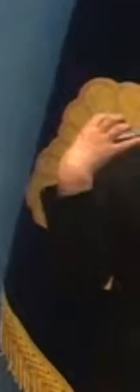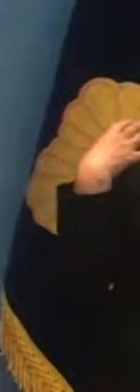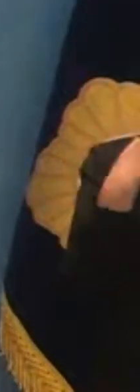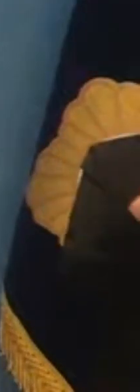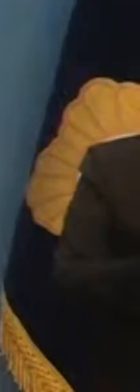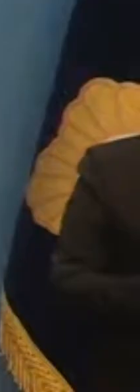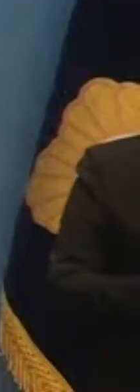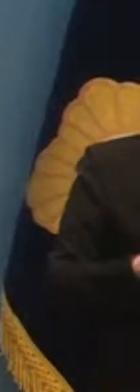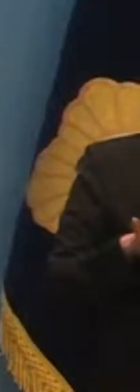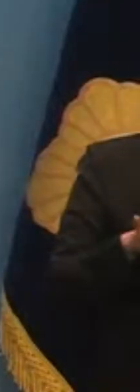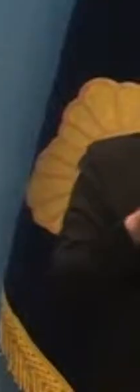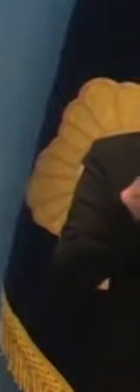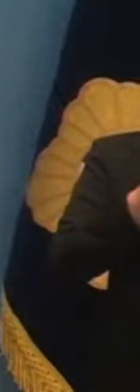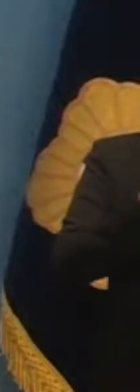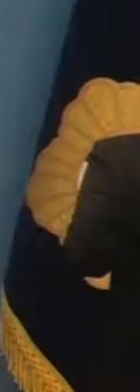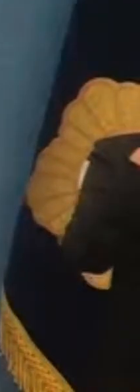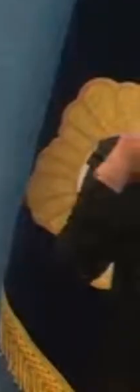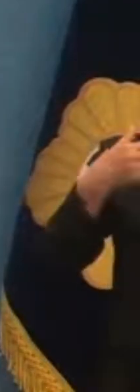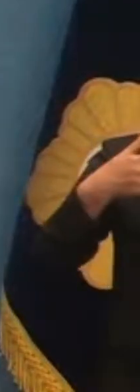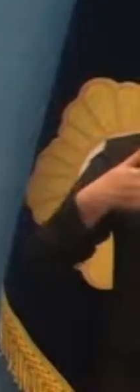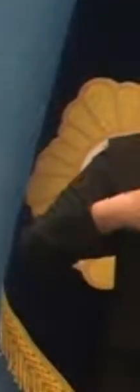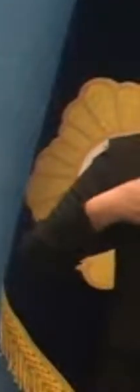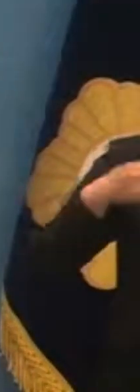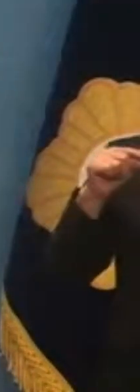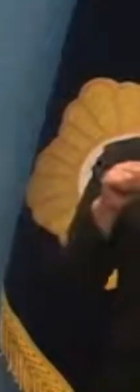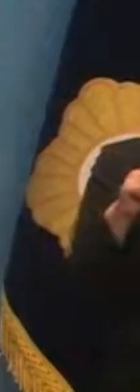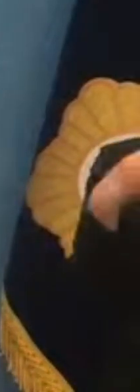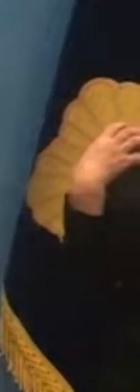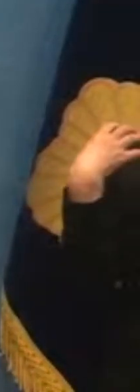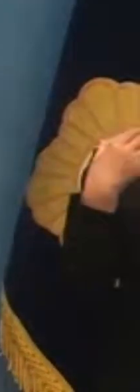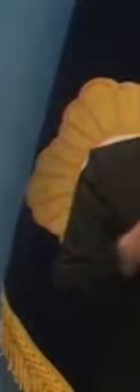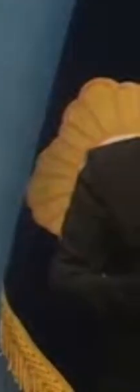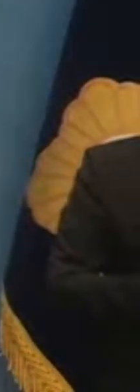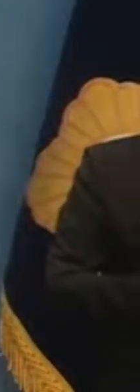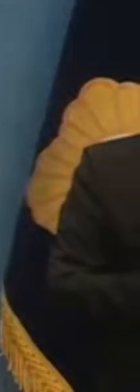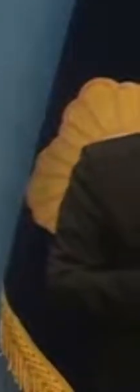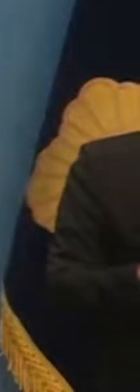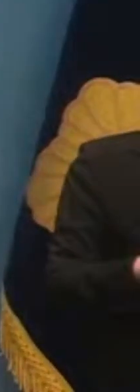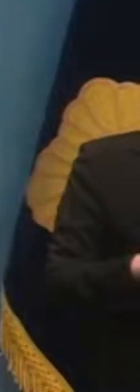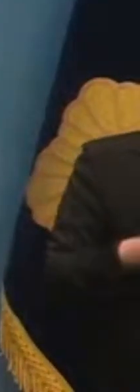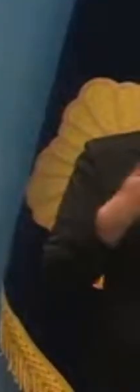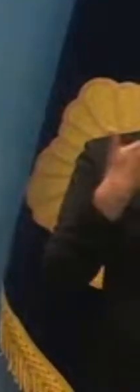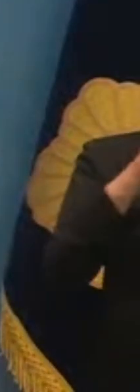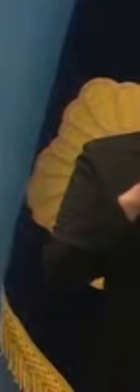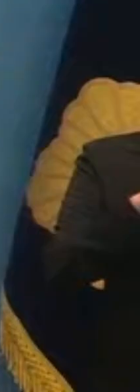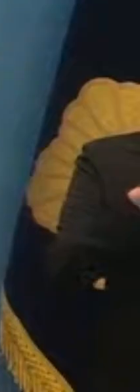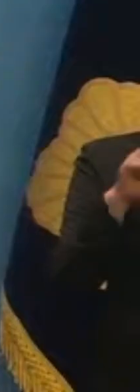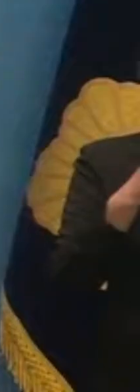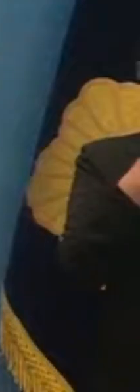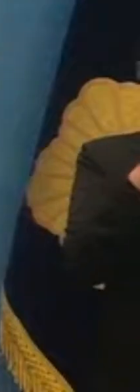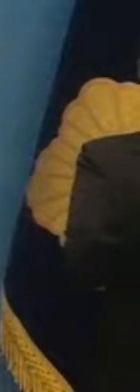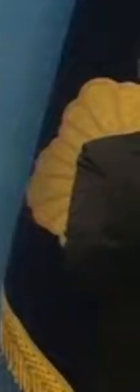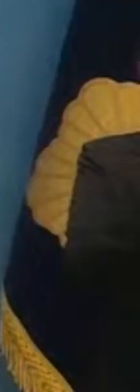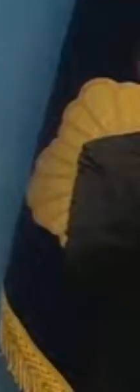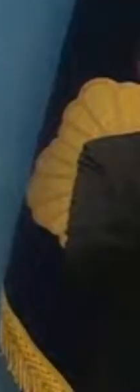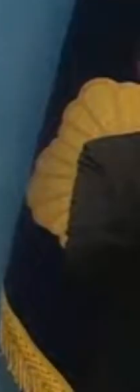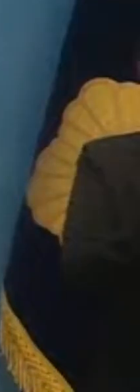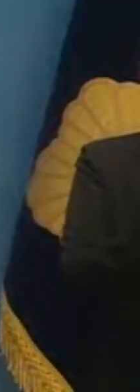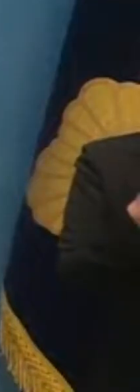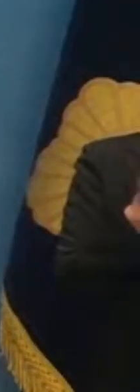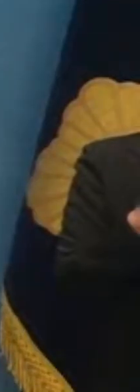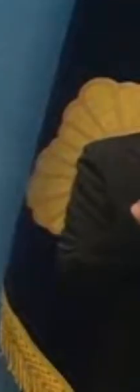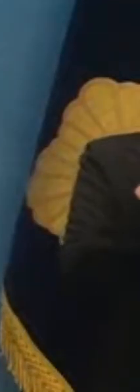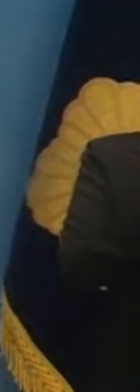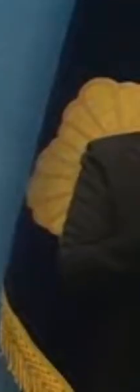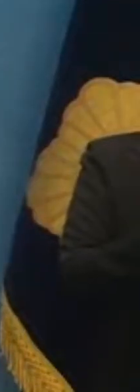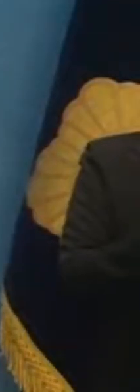함께하신 법률지원단장 김동아 의원입니다. 5월 19일 월요일 주말간 민주파출소 제보 및 주요 대응